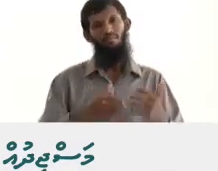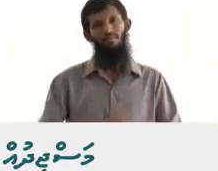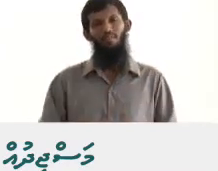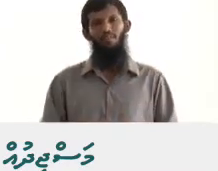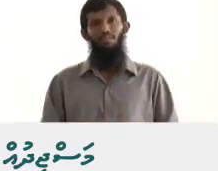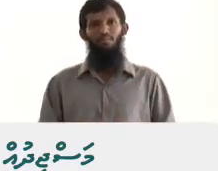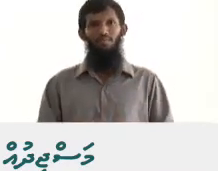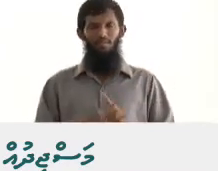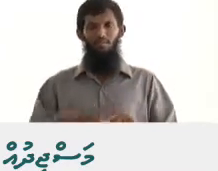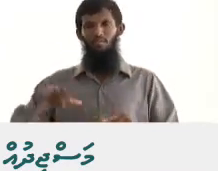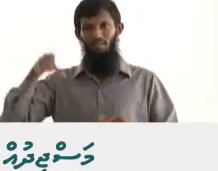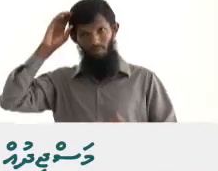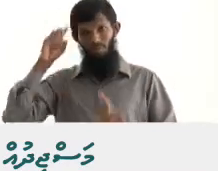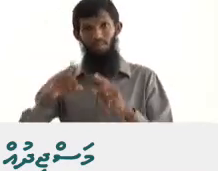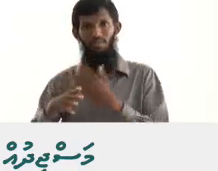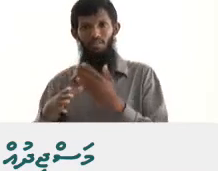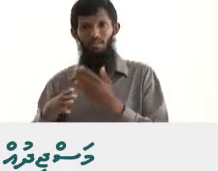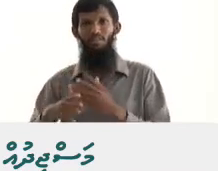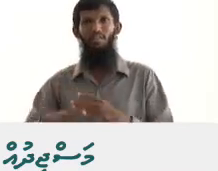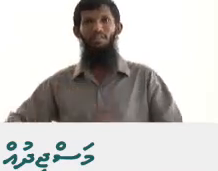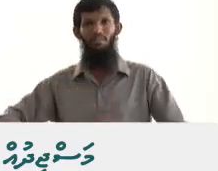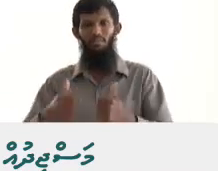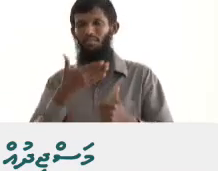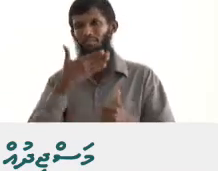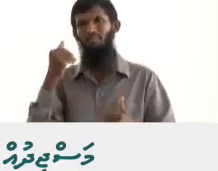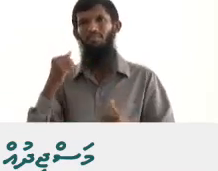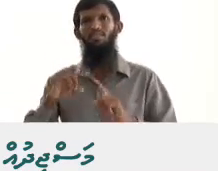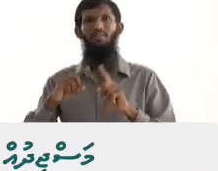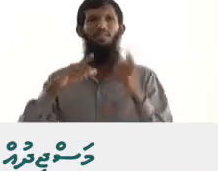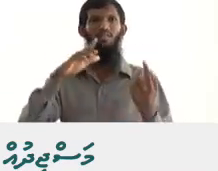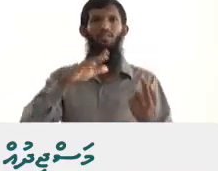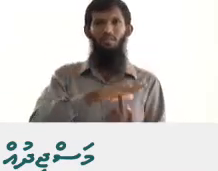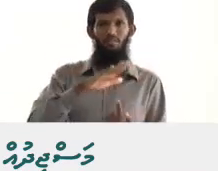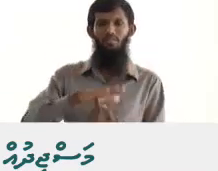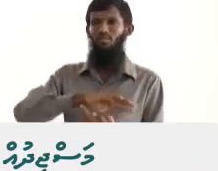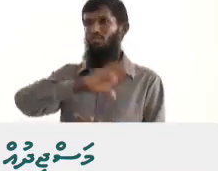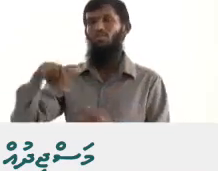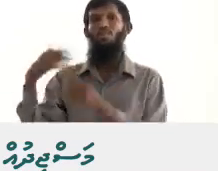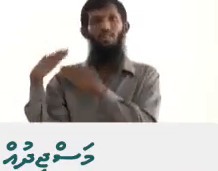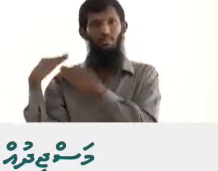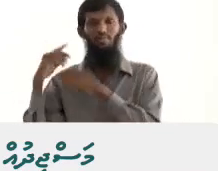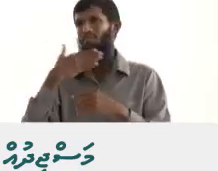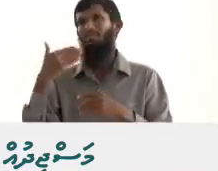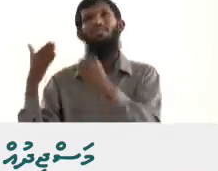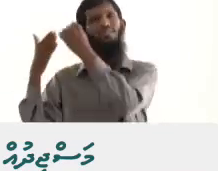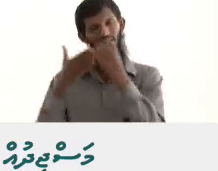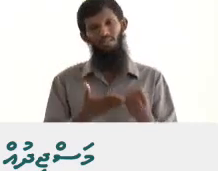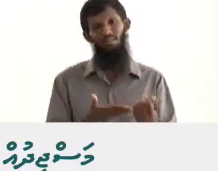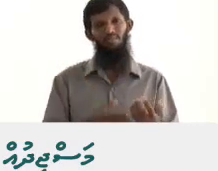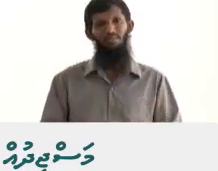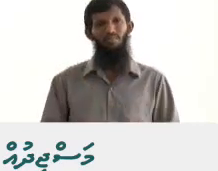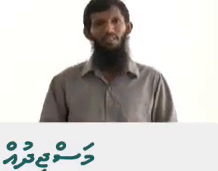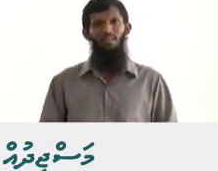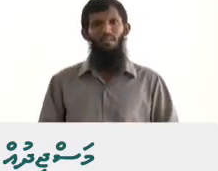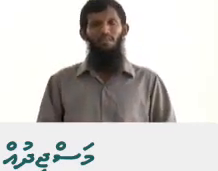কওমুগে কন্তত্তং ইসলাহুগে মগুং হেঙ্গেউমুগে তাওফিক দিবেহি কওমুগে এমমিহা বেরিন্নাই মাসউল বেরিন্ন দেব্বান দেব